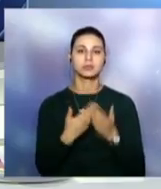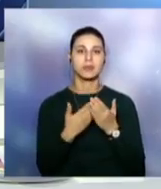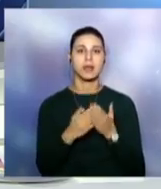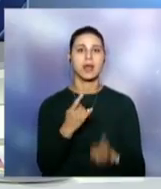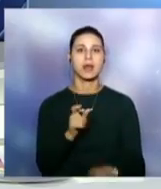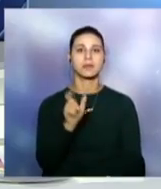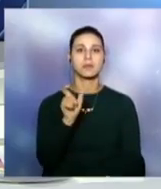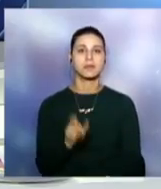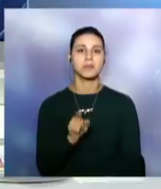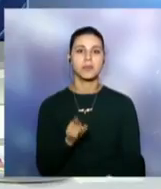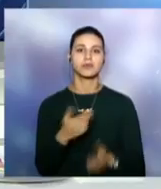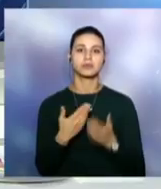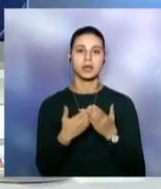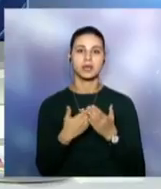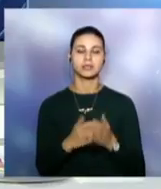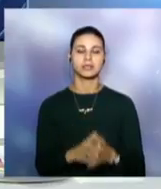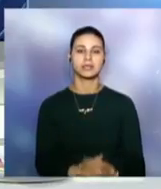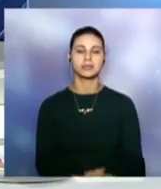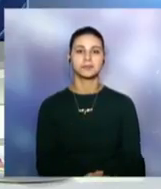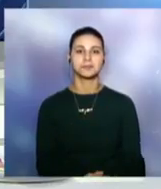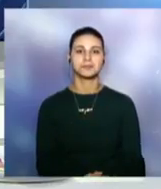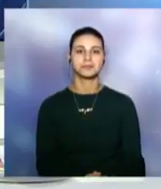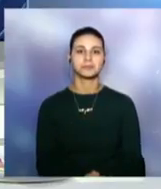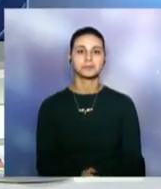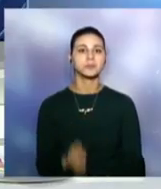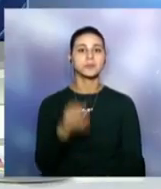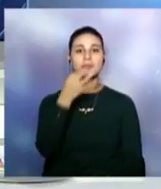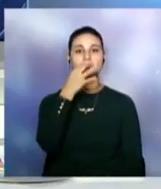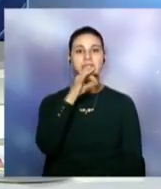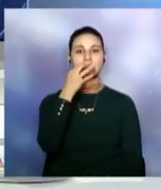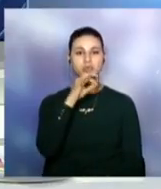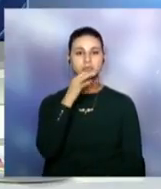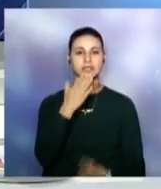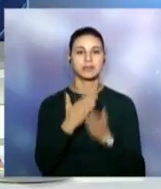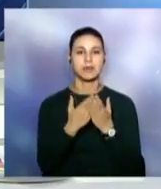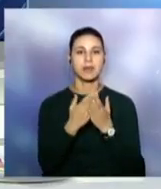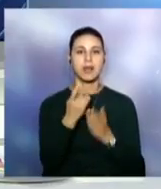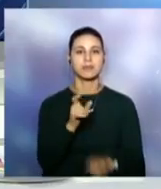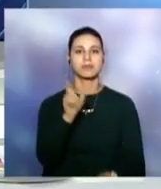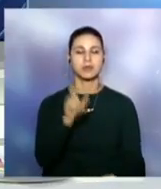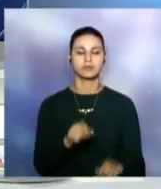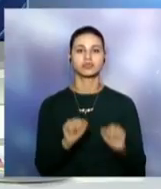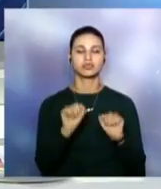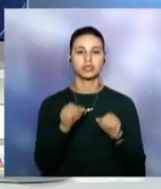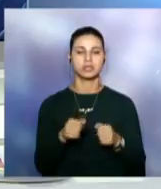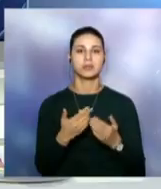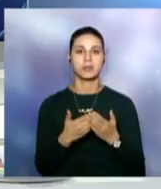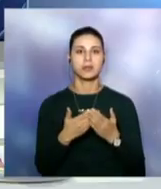ბავშვს მაგალითად მზესუმზიას განსაკუთრებით პატარებს, შეიძლება